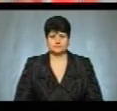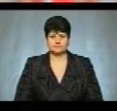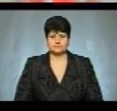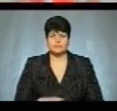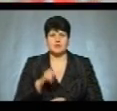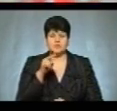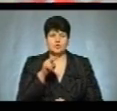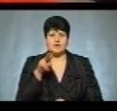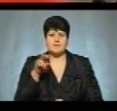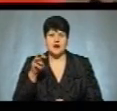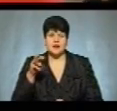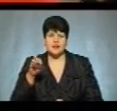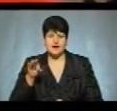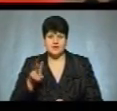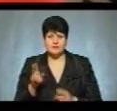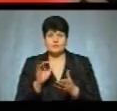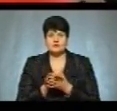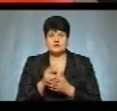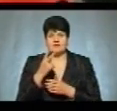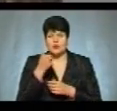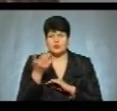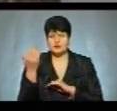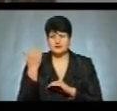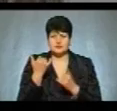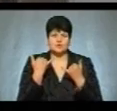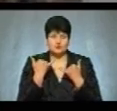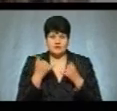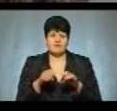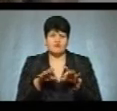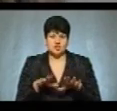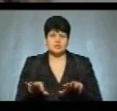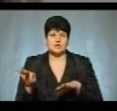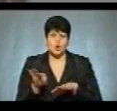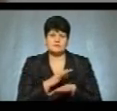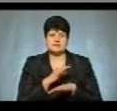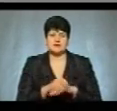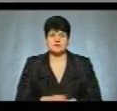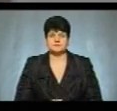Петро і Мар'яна познайомились 2 роки тому на дні народженні. Сьогодні вирішили розписатися.